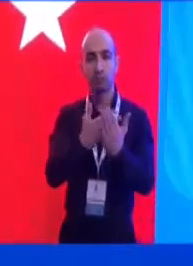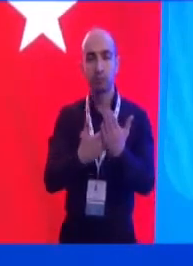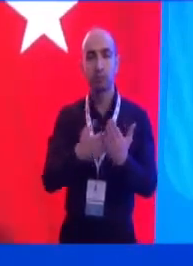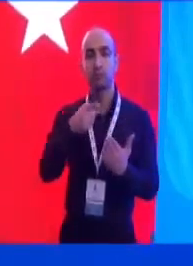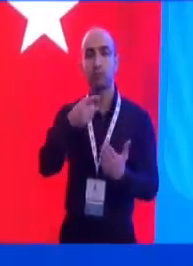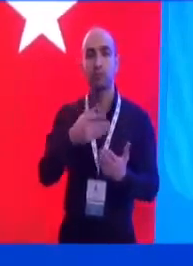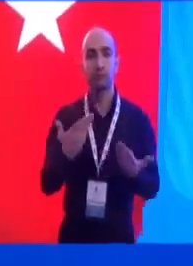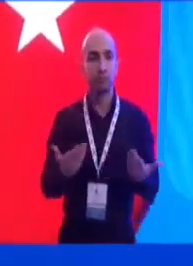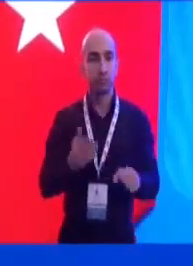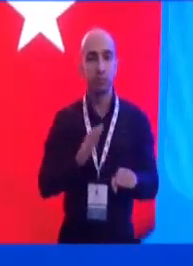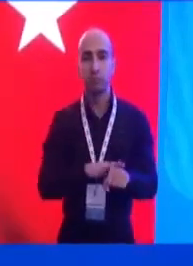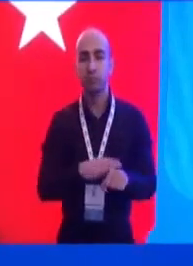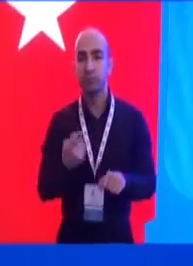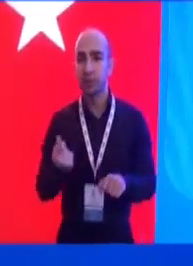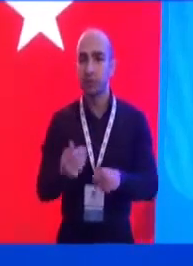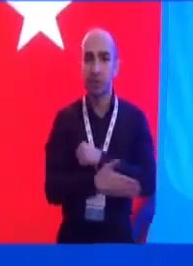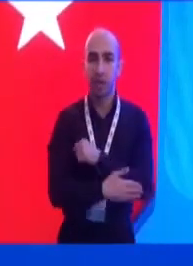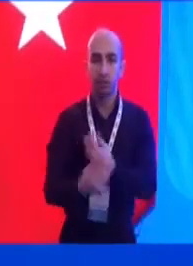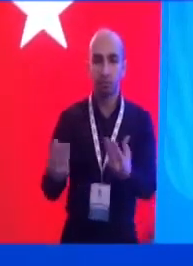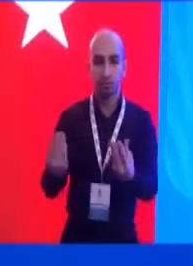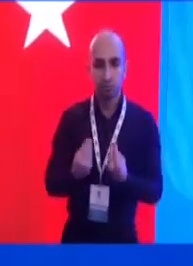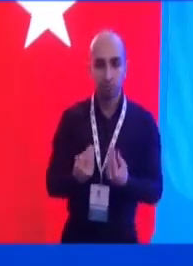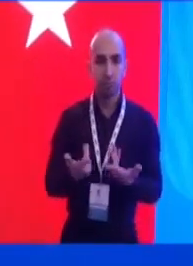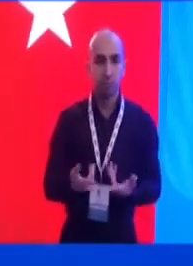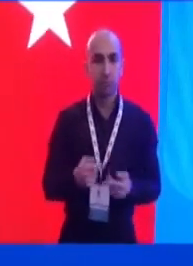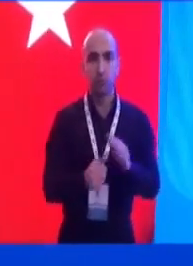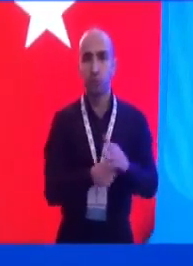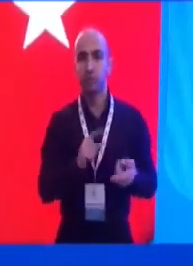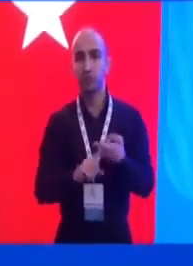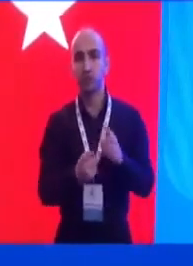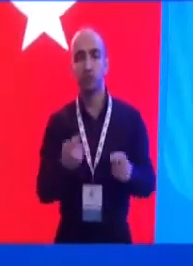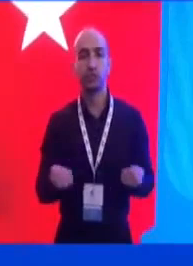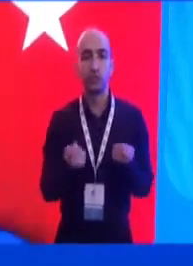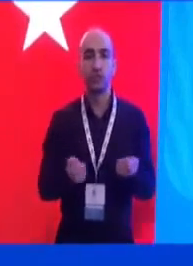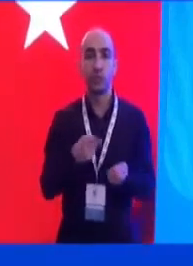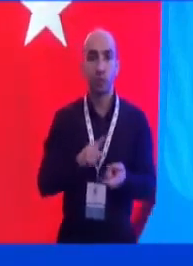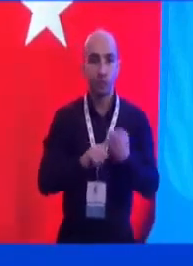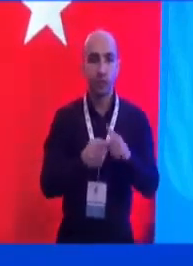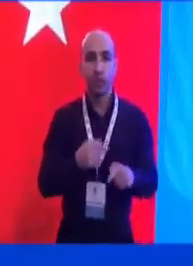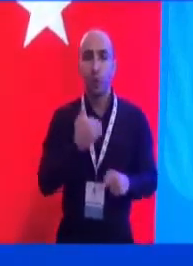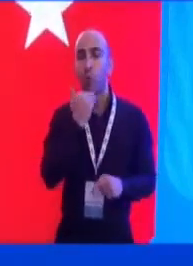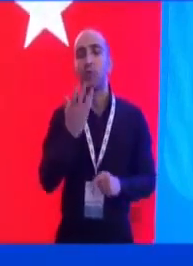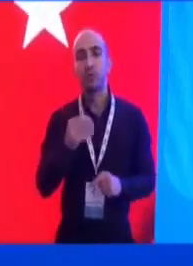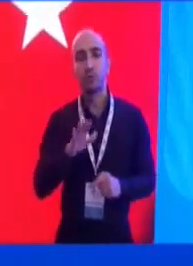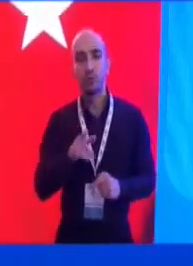kermesler, yardım toplama, sosyal çalışmalar, bunlar kuşkusuz siyasetin olmazsa olmazı.